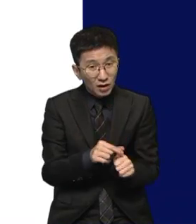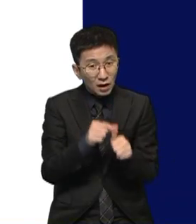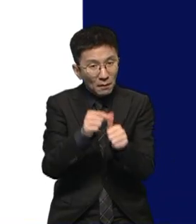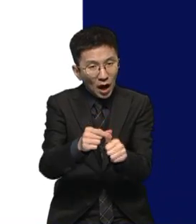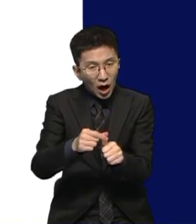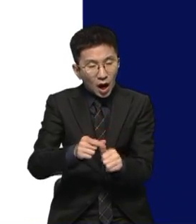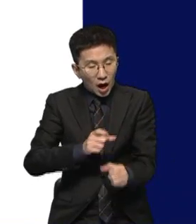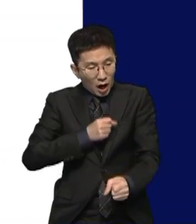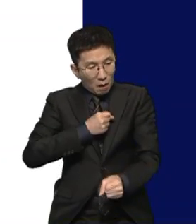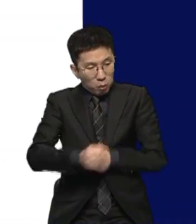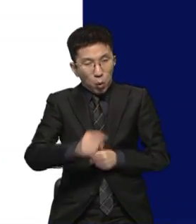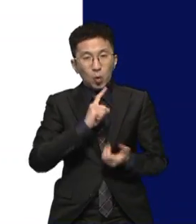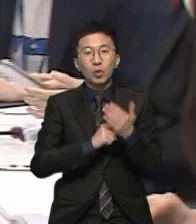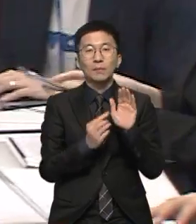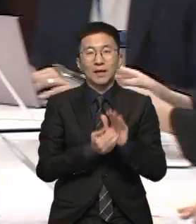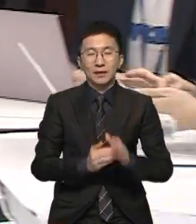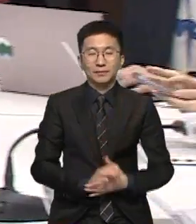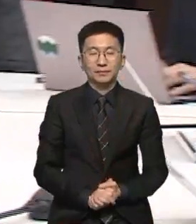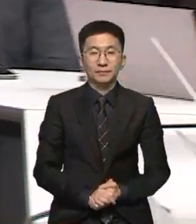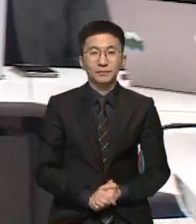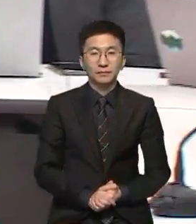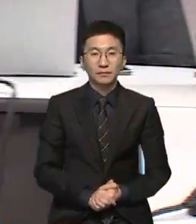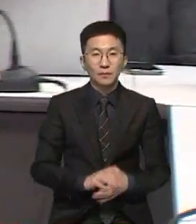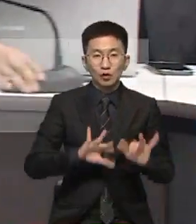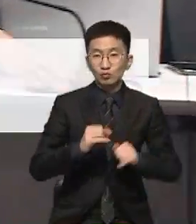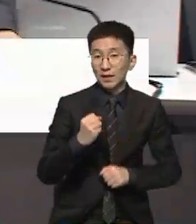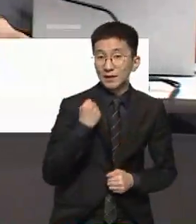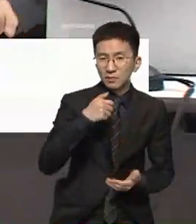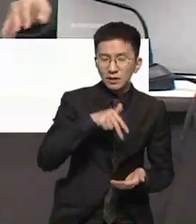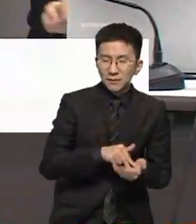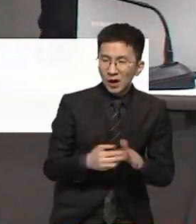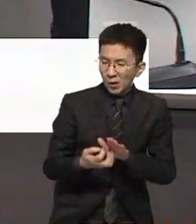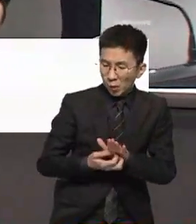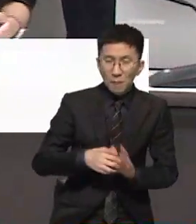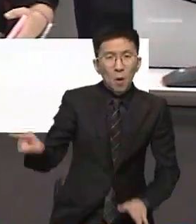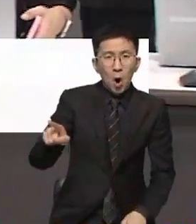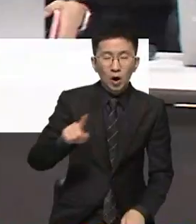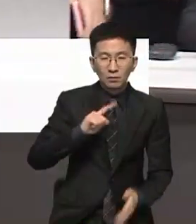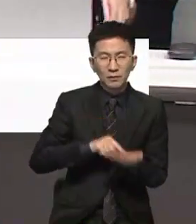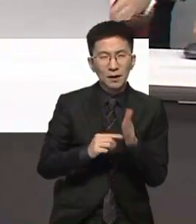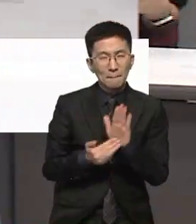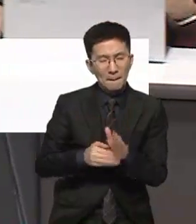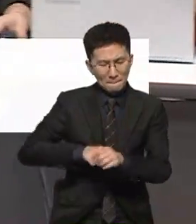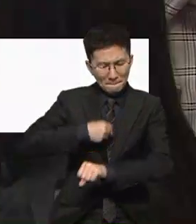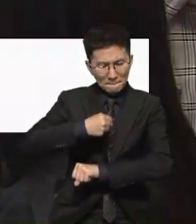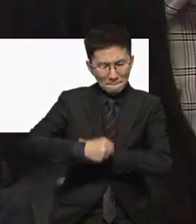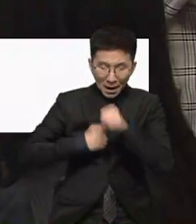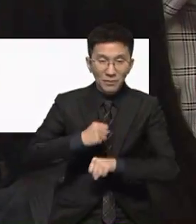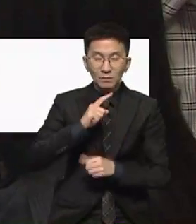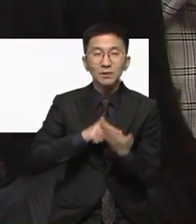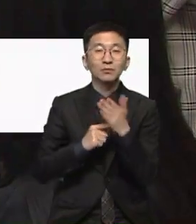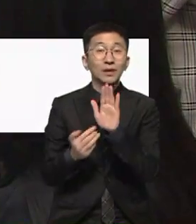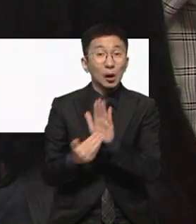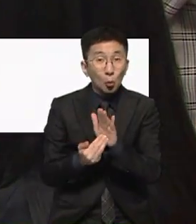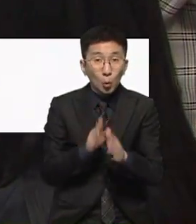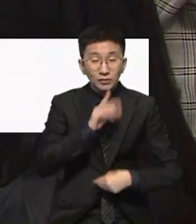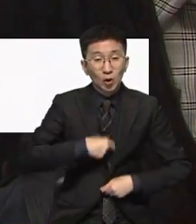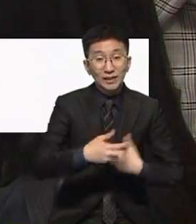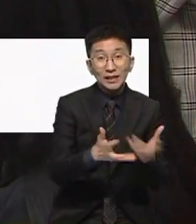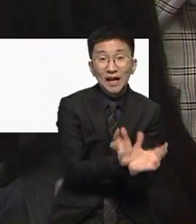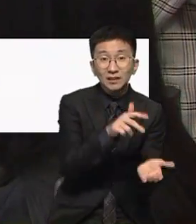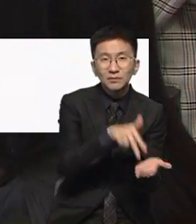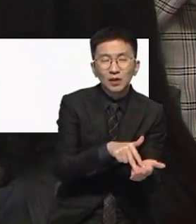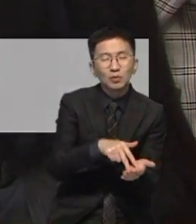금치 못하겠다고 밝혔습니다. 국민의힘은 용납될 수 없는 꼼수, 짜고 치는 고스톱이라며 강력 반발했고